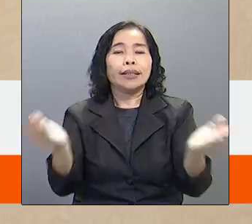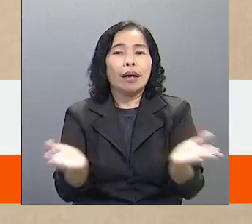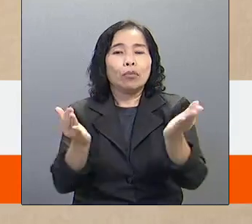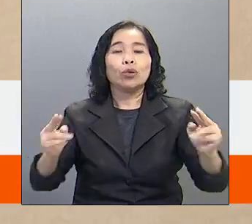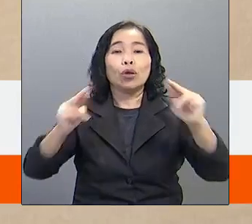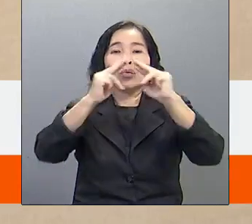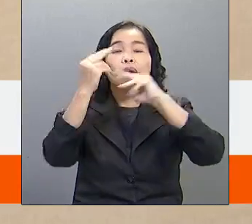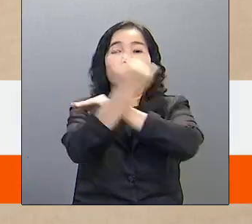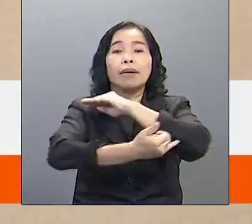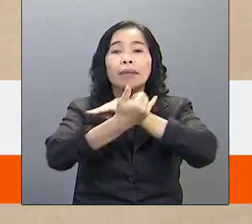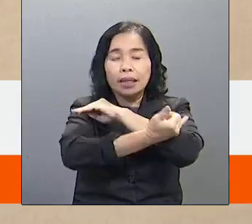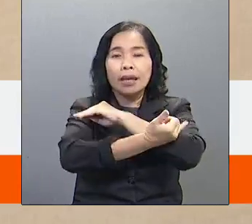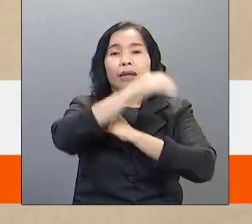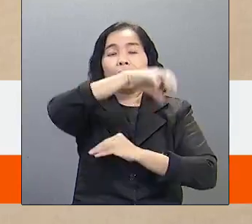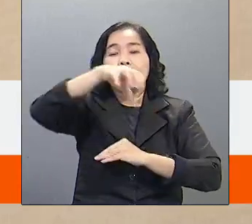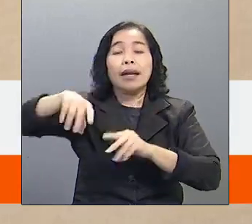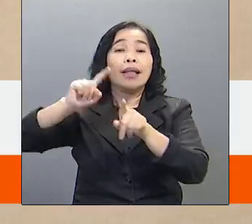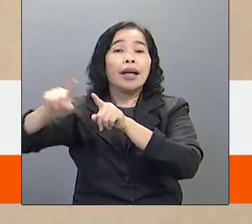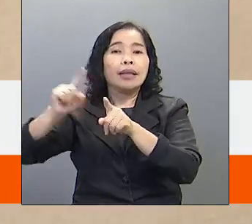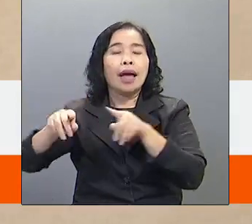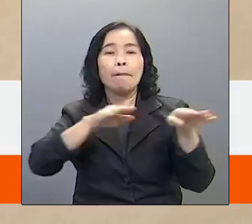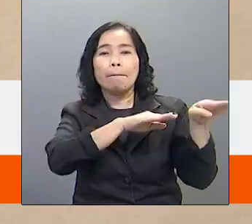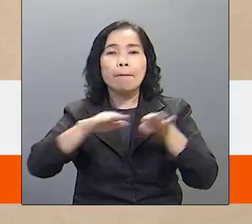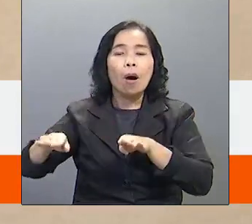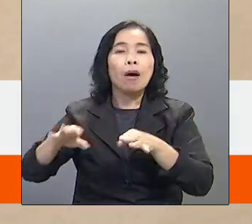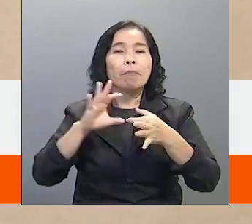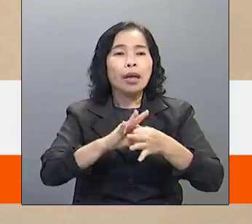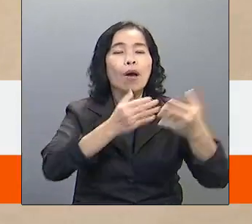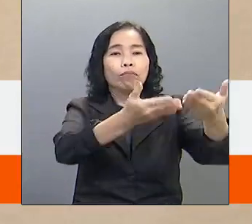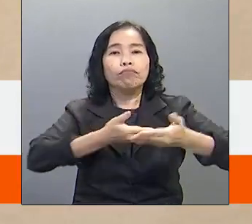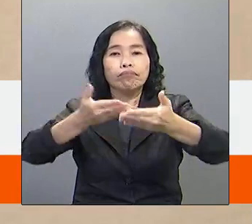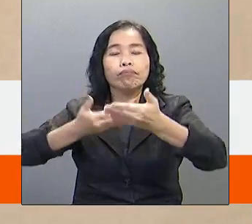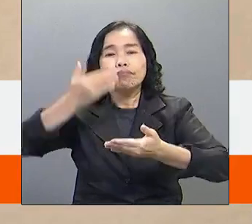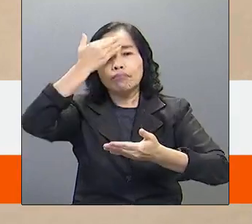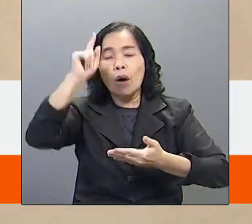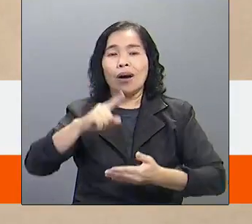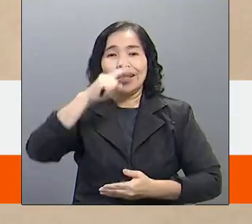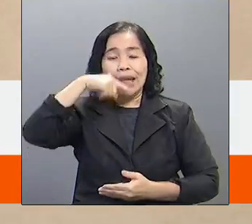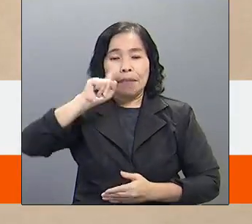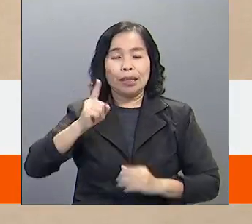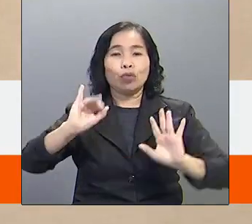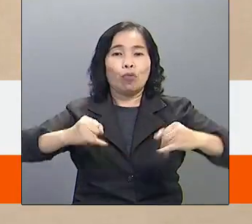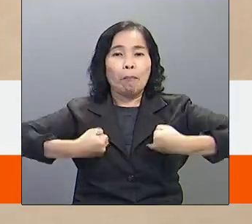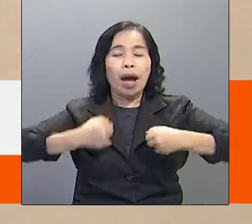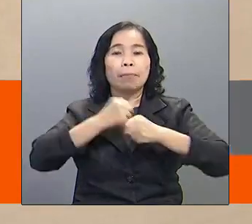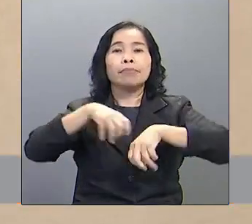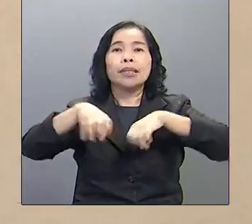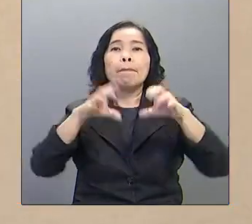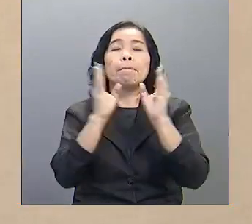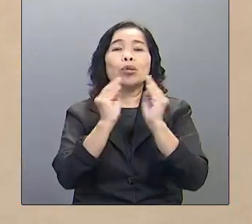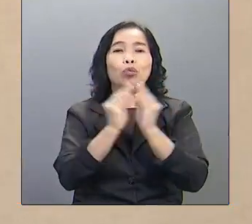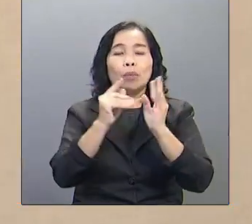หน่วยงานที่เกี่ยวข้องในการเตรียมความพร้อมสำหรับการเป็นเจ้าภาพการประชุมเอเปค2022ทั้งในด้าน